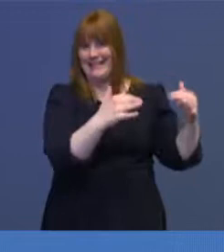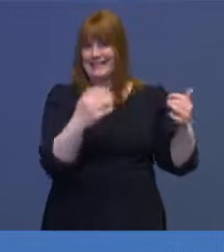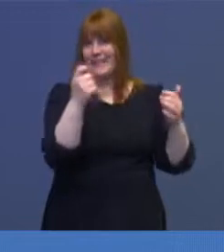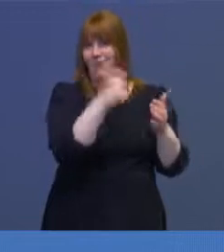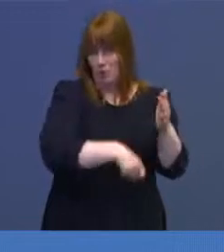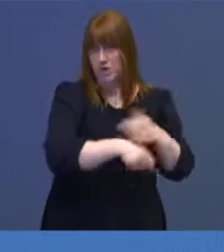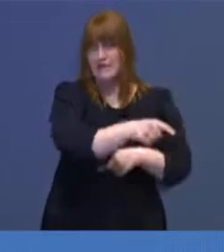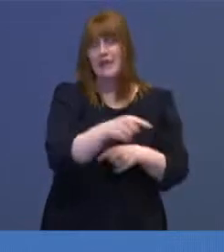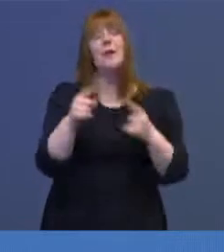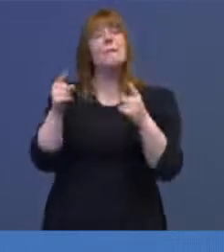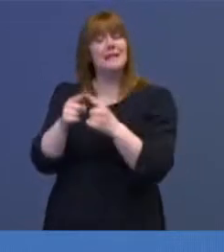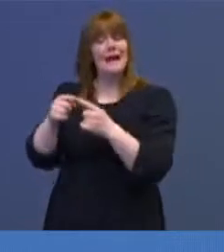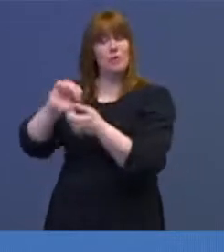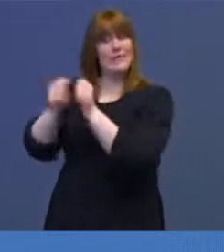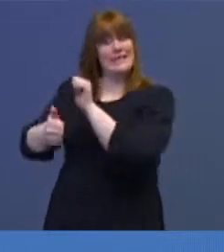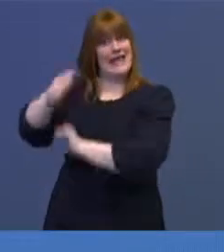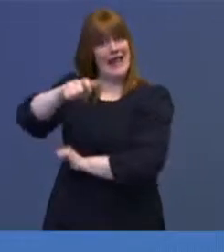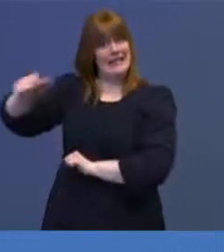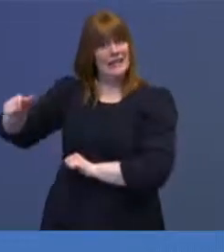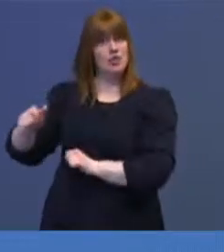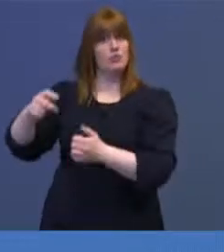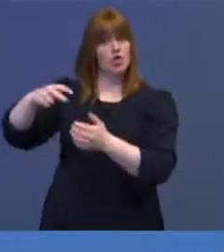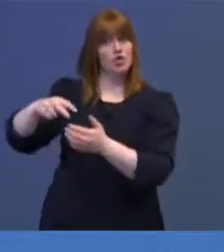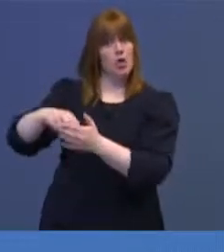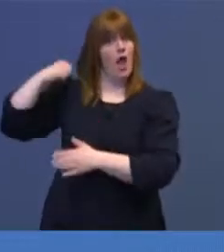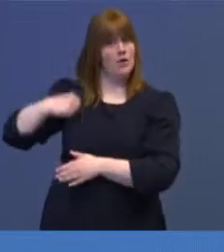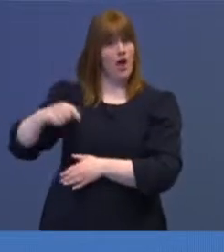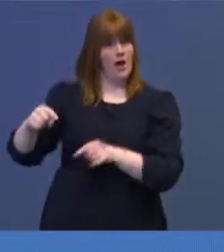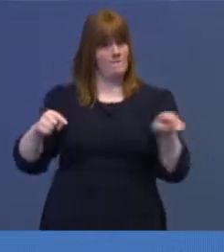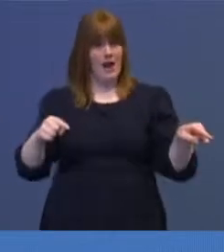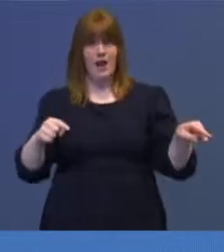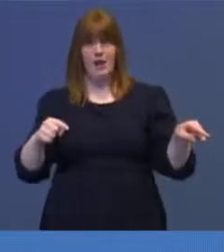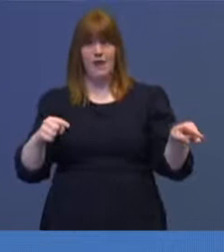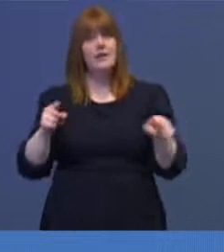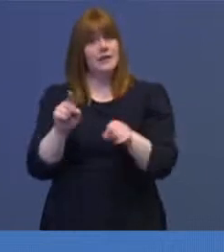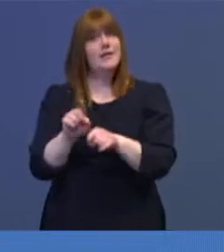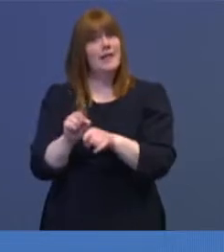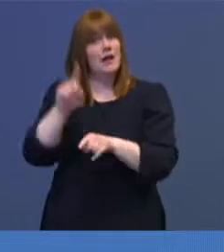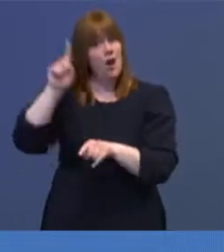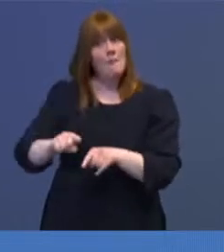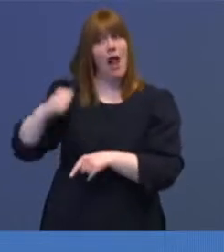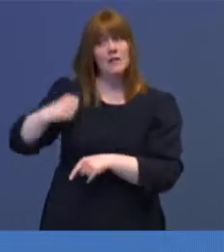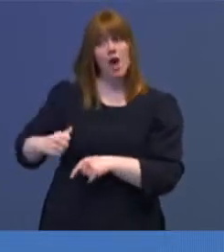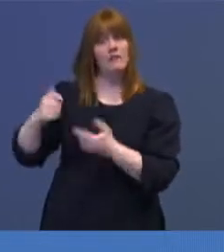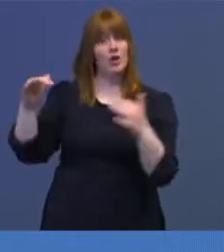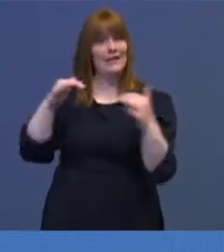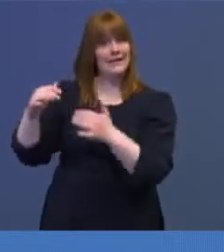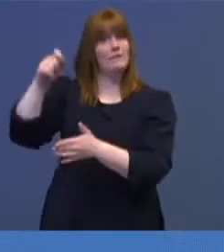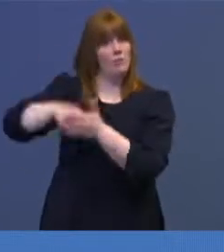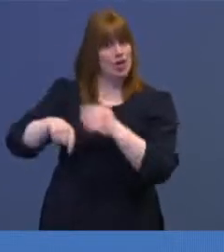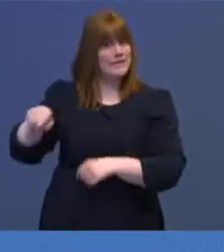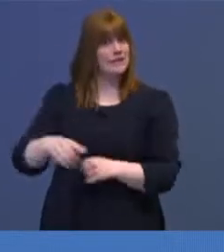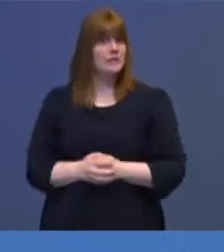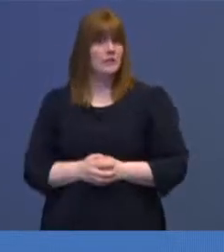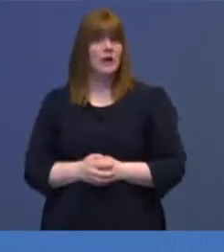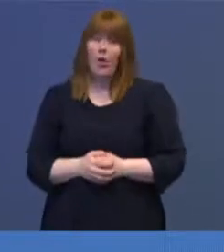som står ansvarlige for den type handlinger, de kan bli ansvarlige for krigsforbrytelser. Det jo en prosess